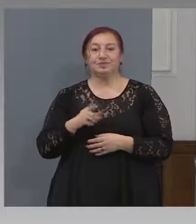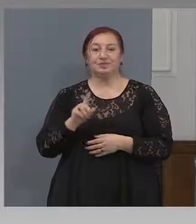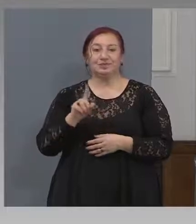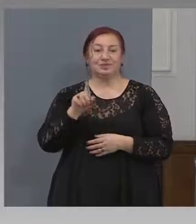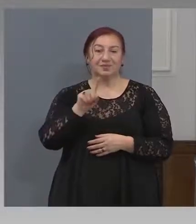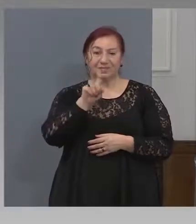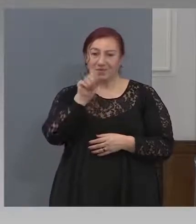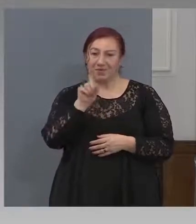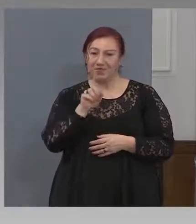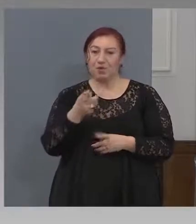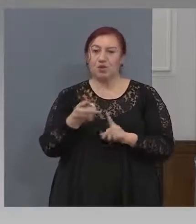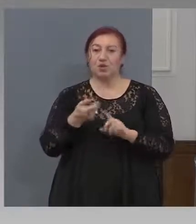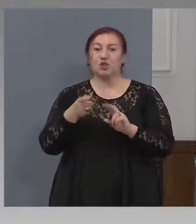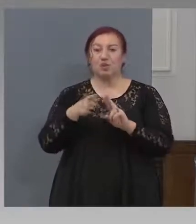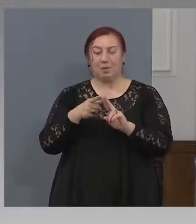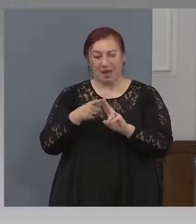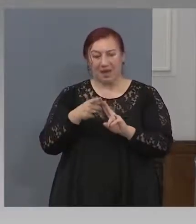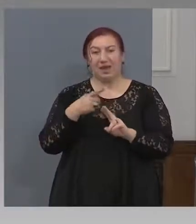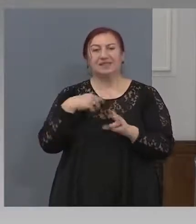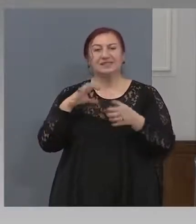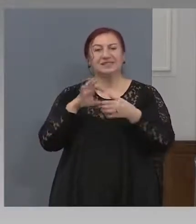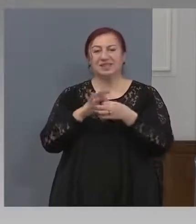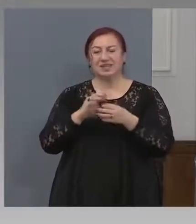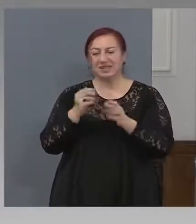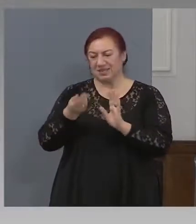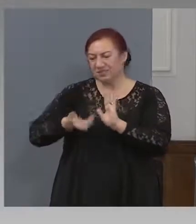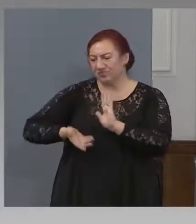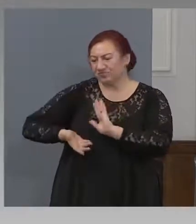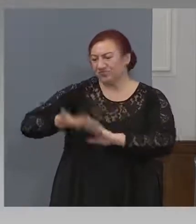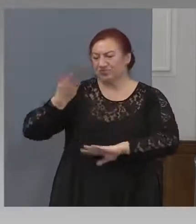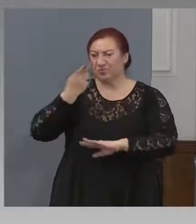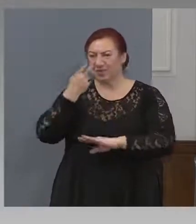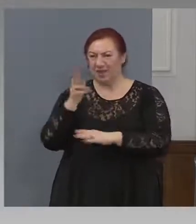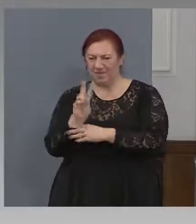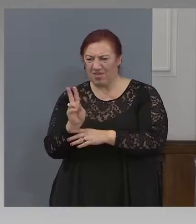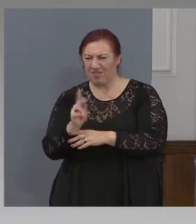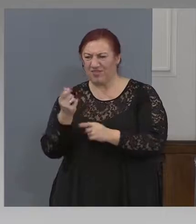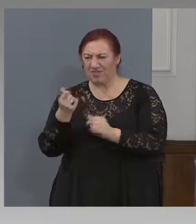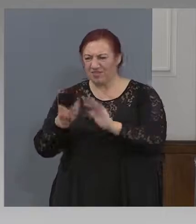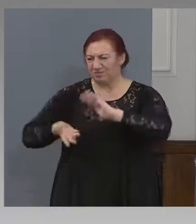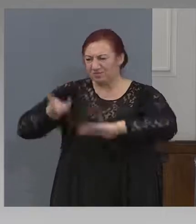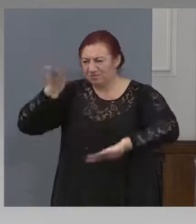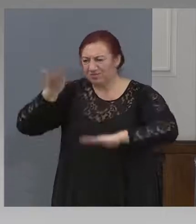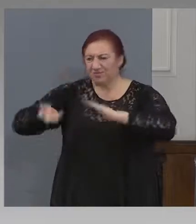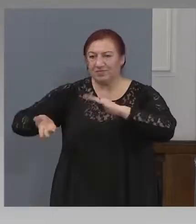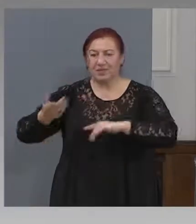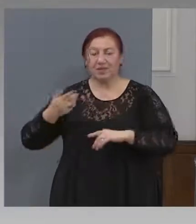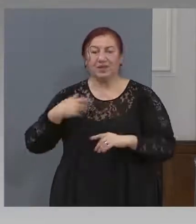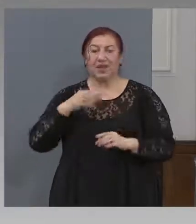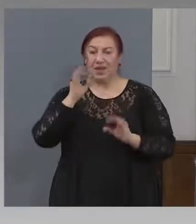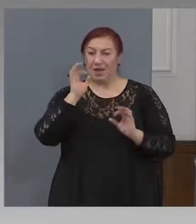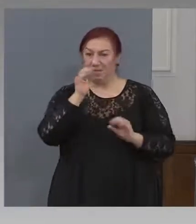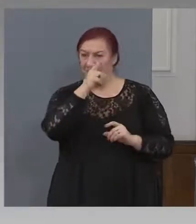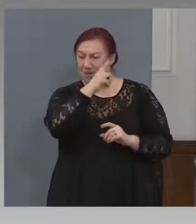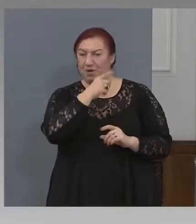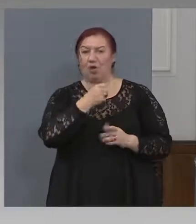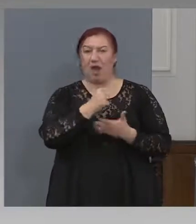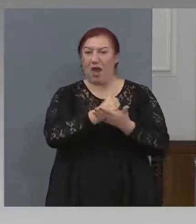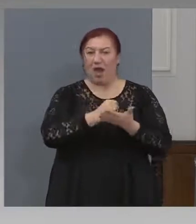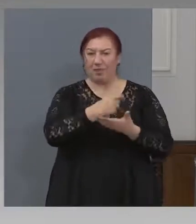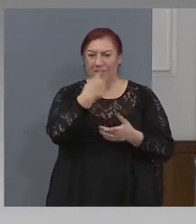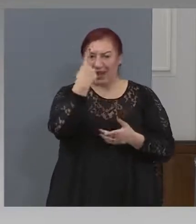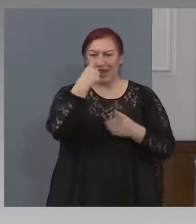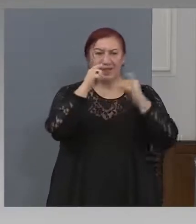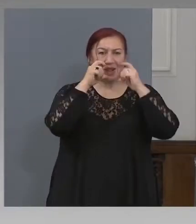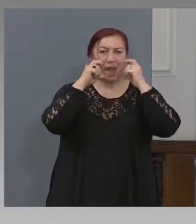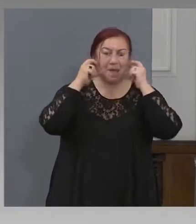понеже различен въпрос е свързано именно с спекулата. Така е преодоляна спекулата, че в аптечната мрежа от 10 стотинки на 2 лева. Е, така